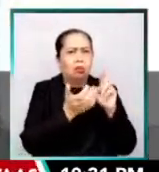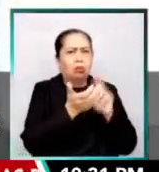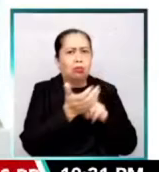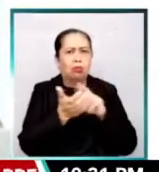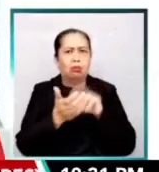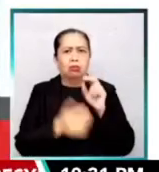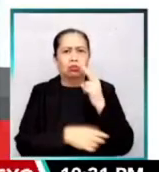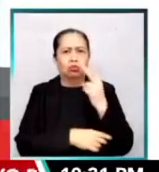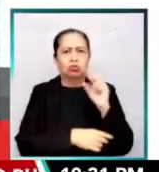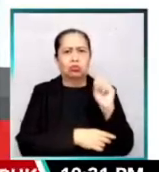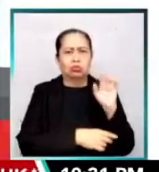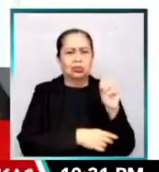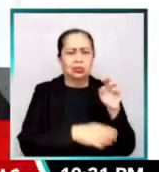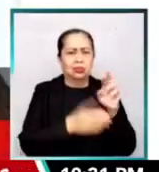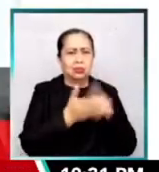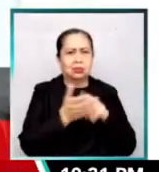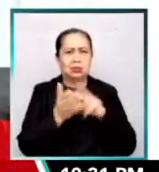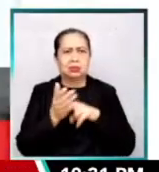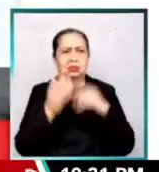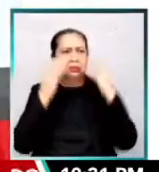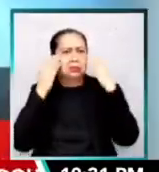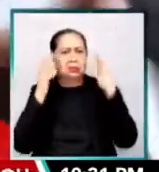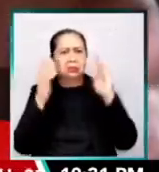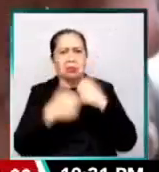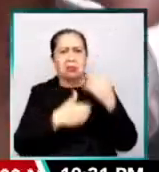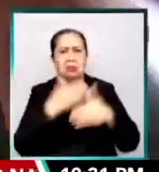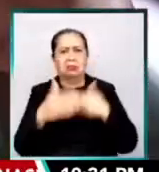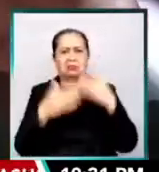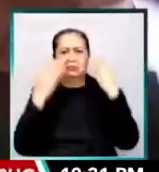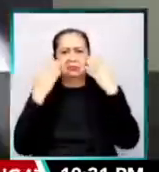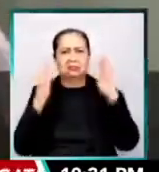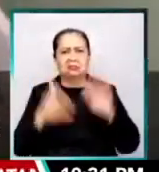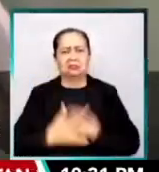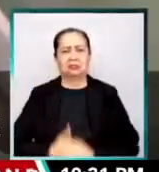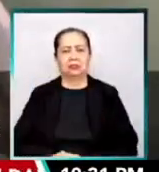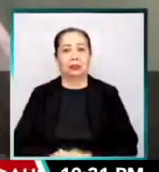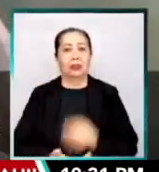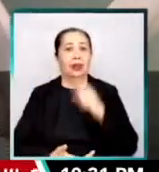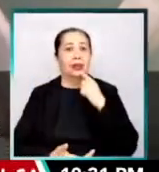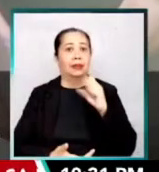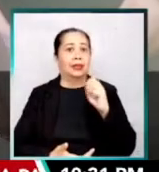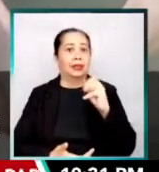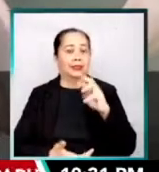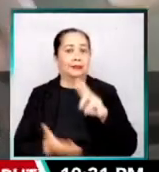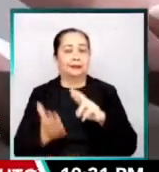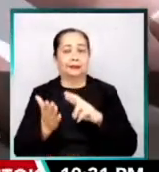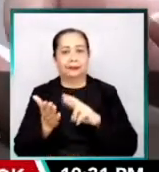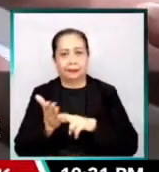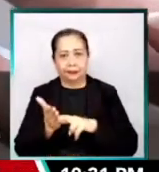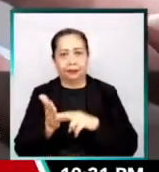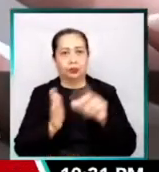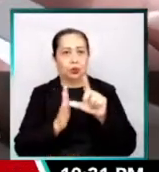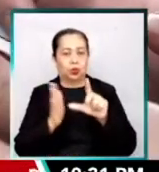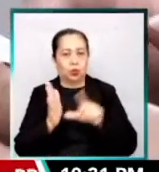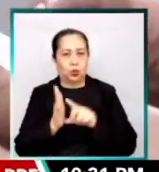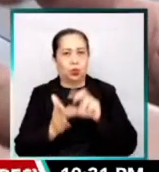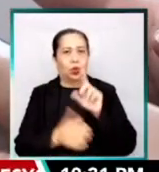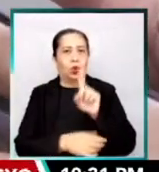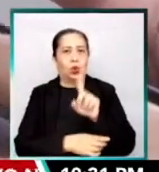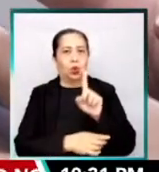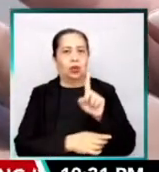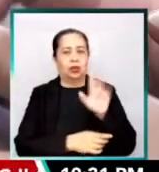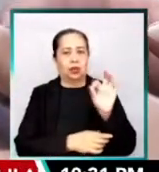Wala pa po kung maalam po doon eh. Hindi ko pa po alam. Ayon sa SIM Registration Act o Republic Act